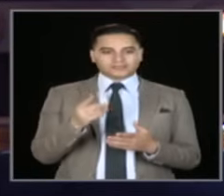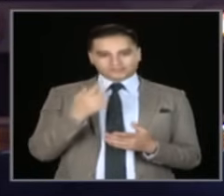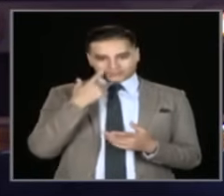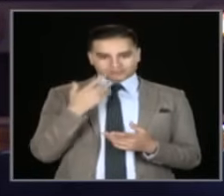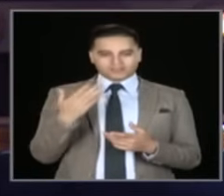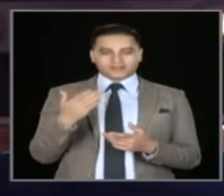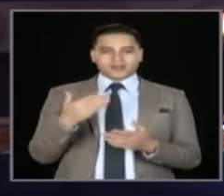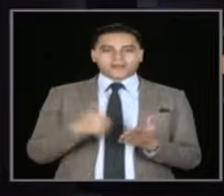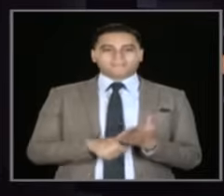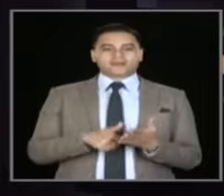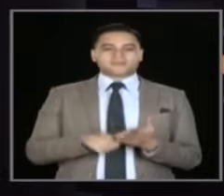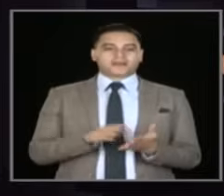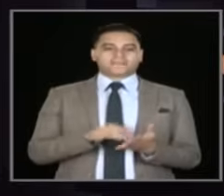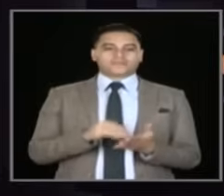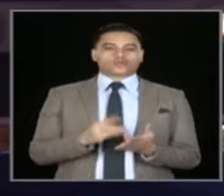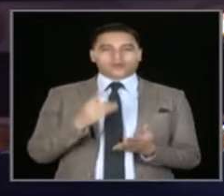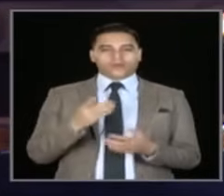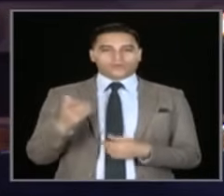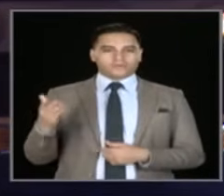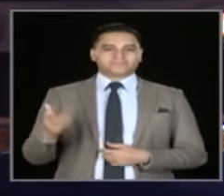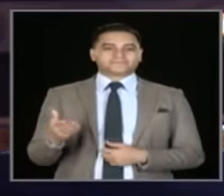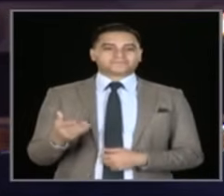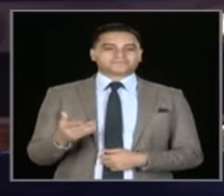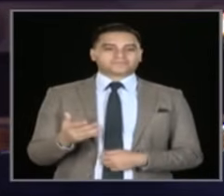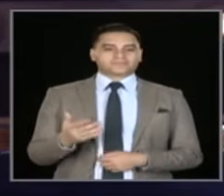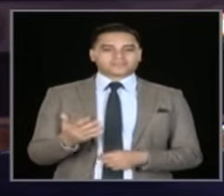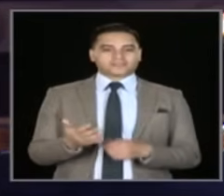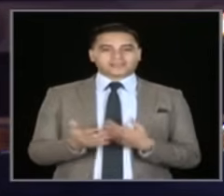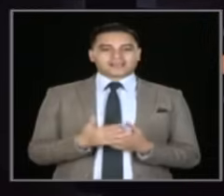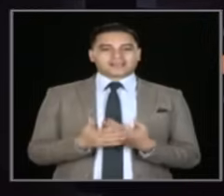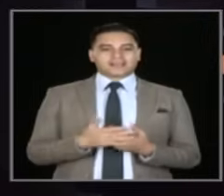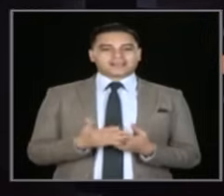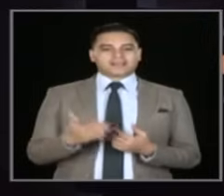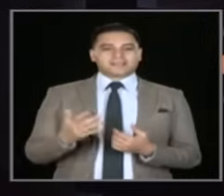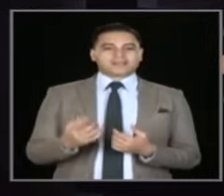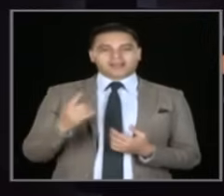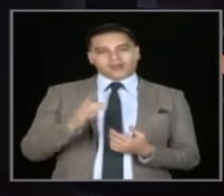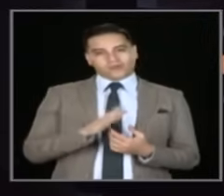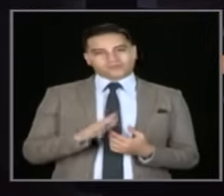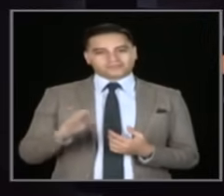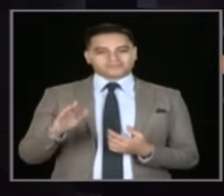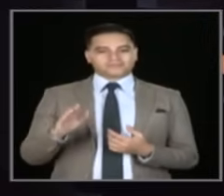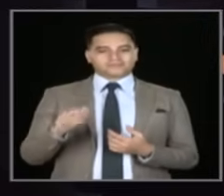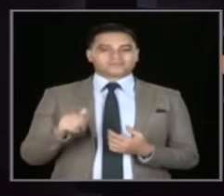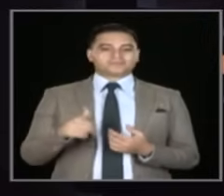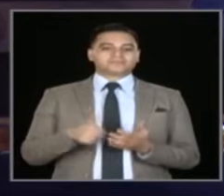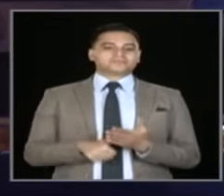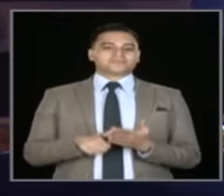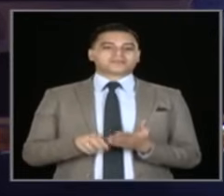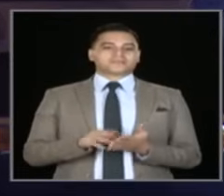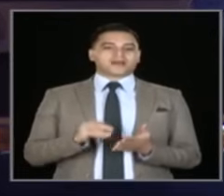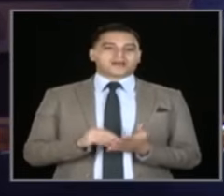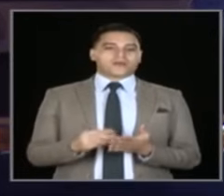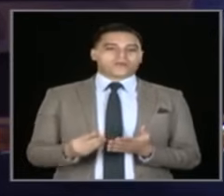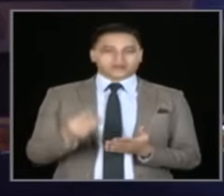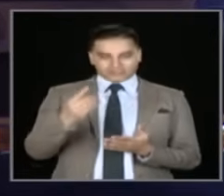أخلي البصمة يبتدوا الأول. على اليمين الأول، هي دايما كده. البصمة هتبتدوا الأول،